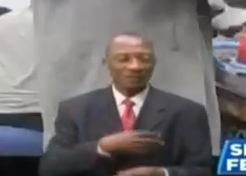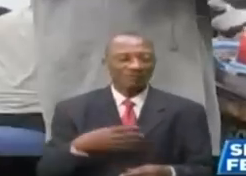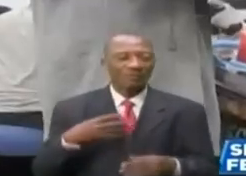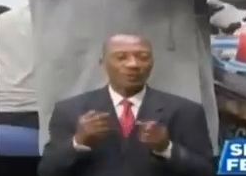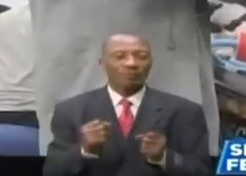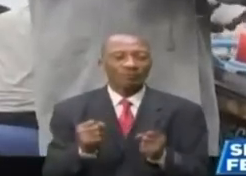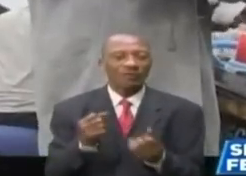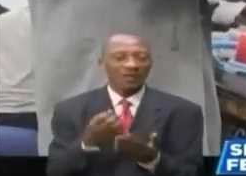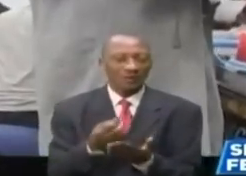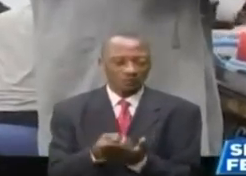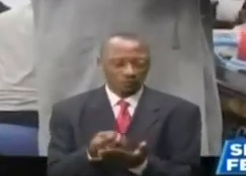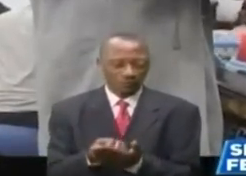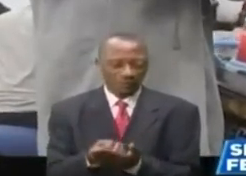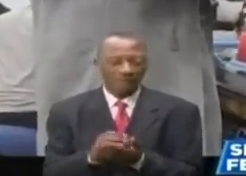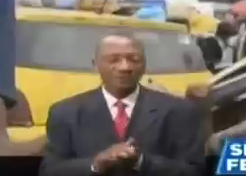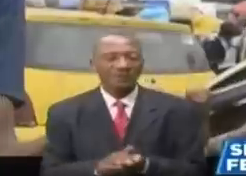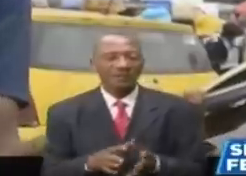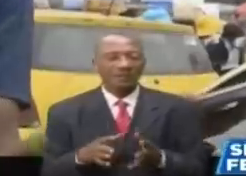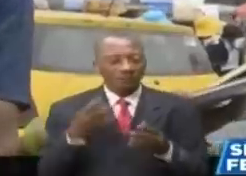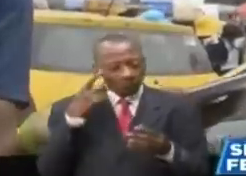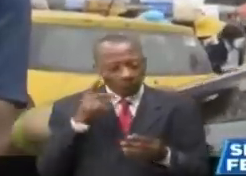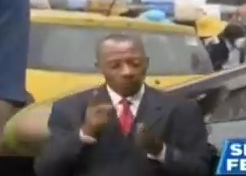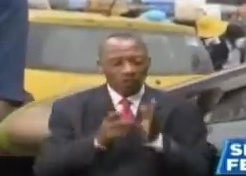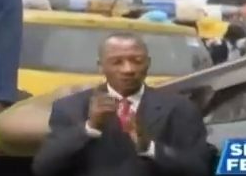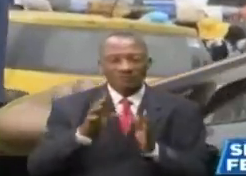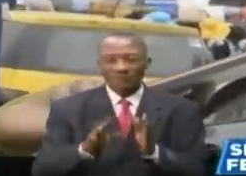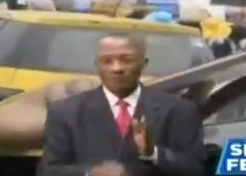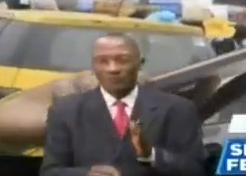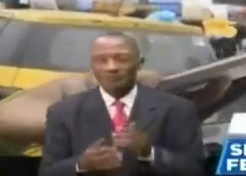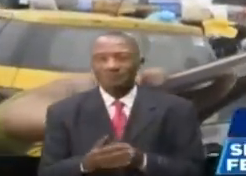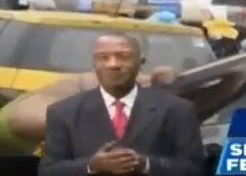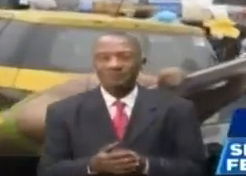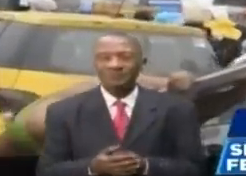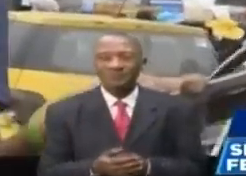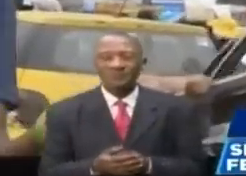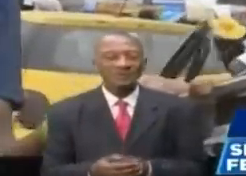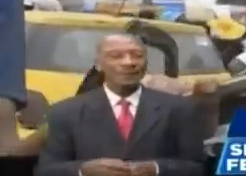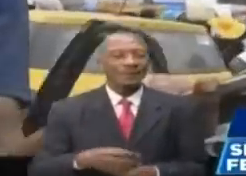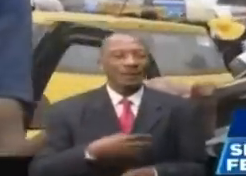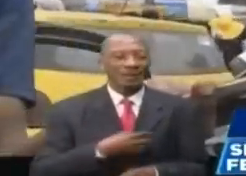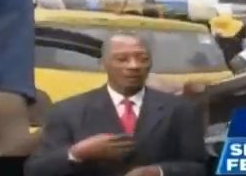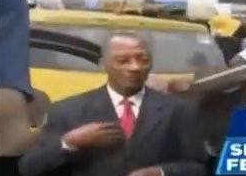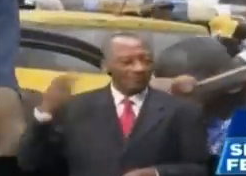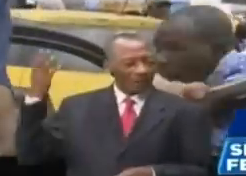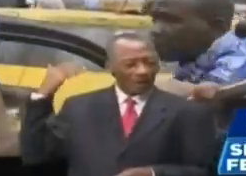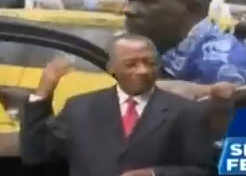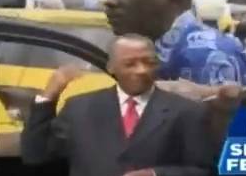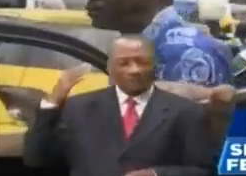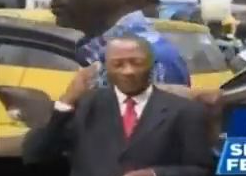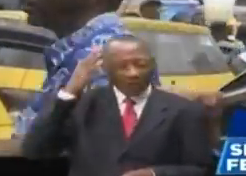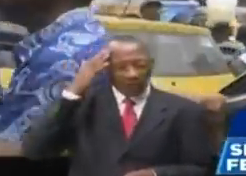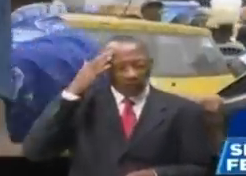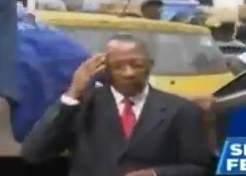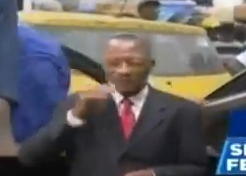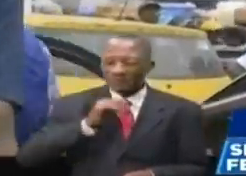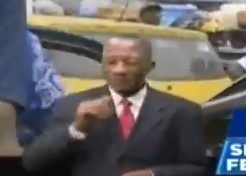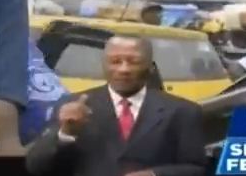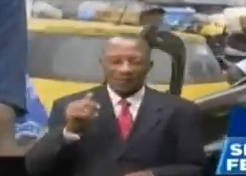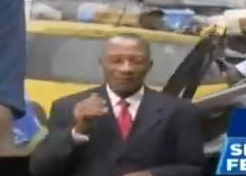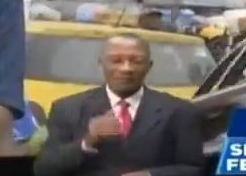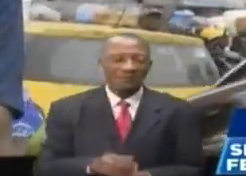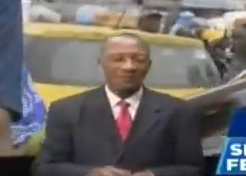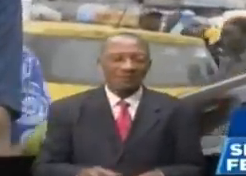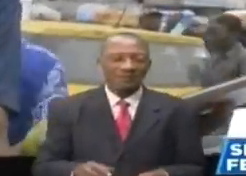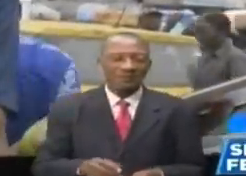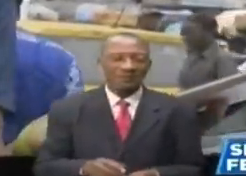des véritables actrices de développement. Nous avons compris vraiment que la femme était ignorante de ses droits, surtout du code de la